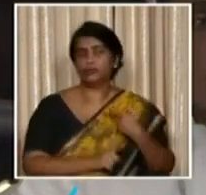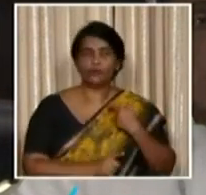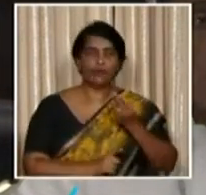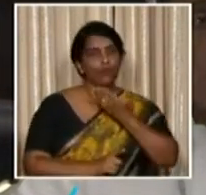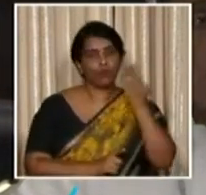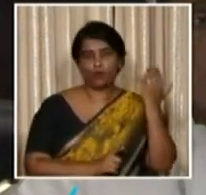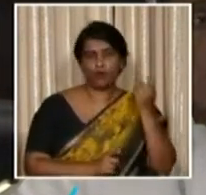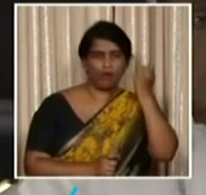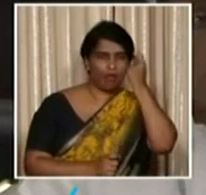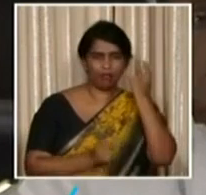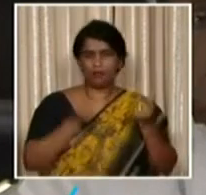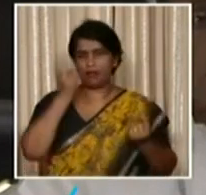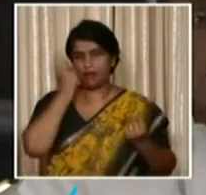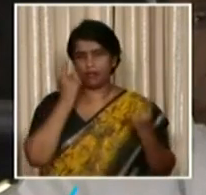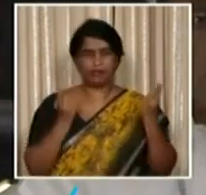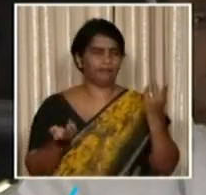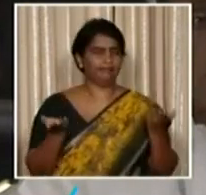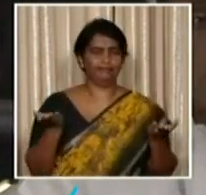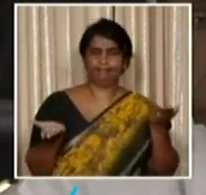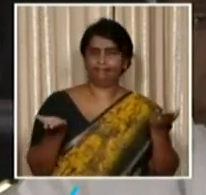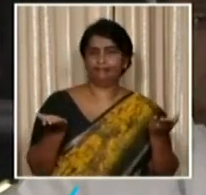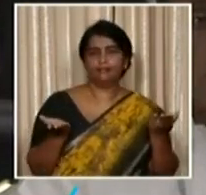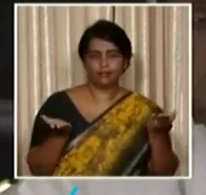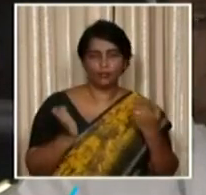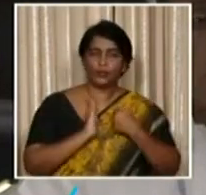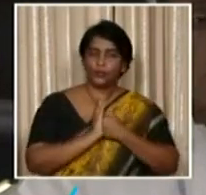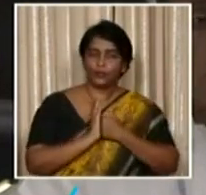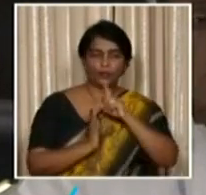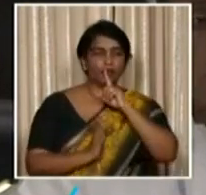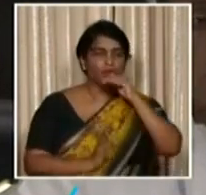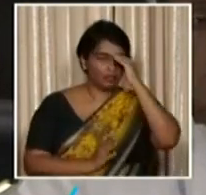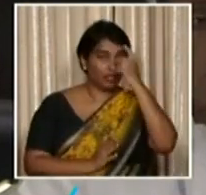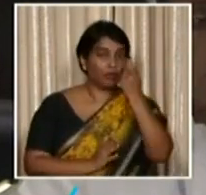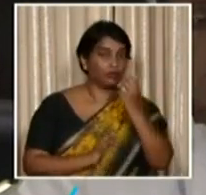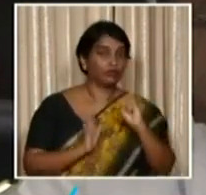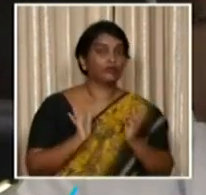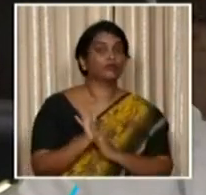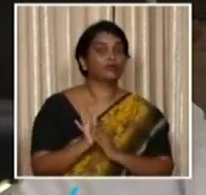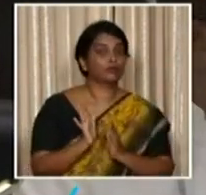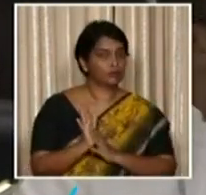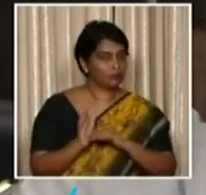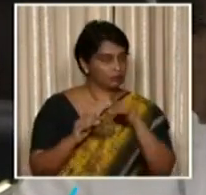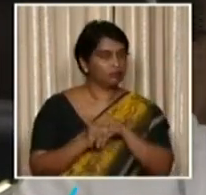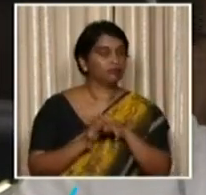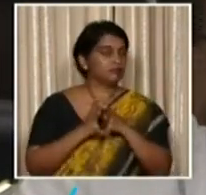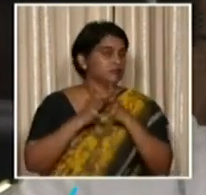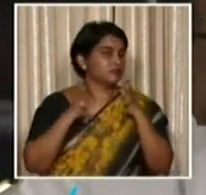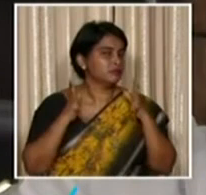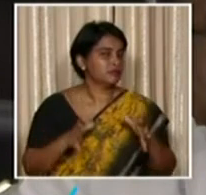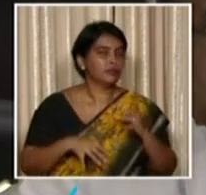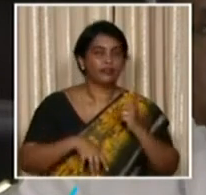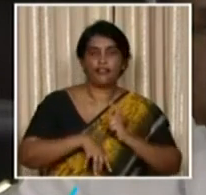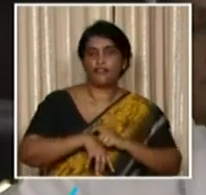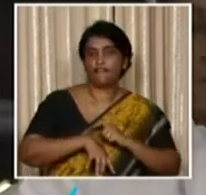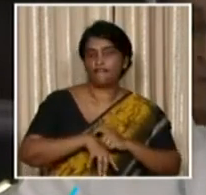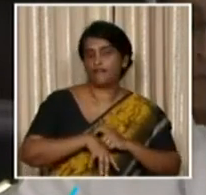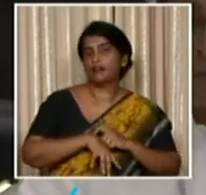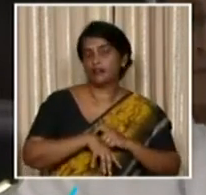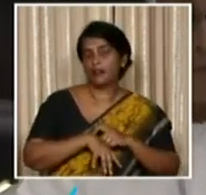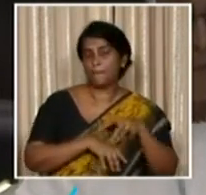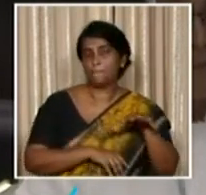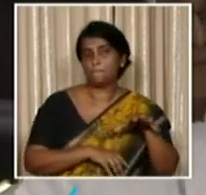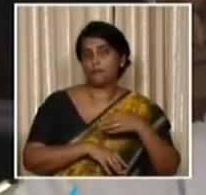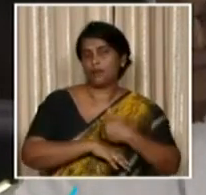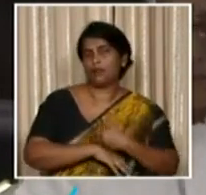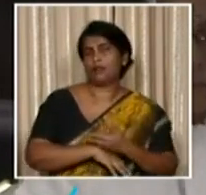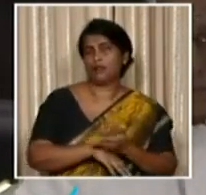කියලා. ඔය මත දෙක අතර තමයි දරු කතානායකතුමනි මුදල් කාර්ක සභාවේ වැඩි හරියක් වෙලාව පාවිච්චි